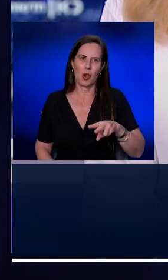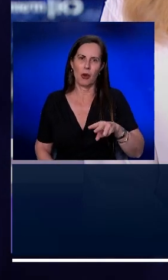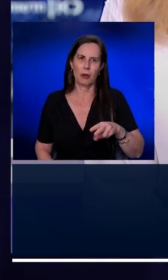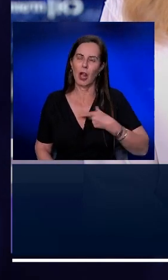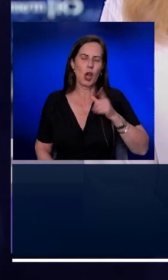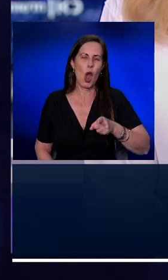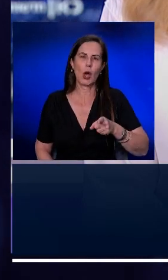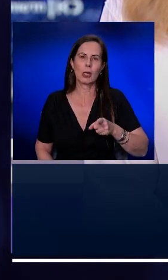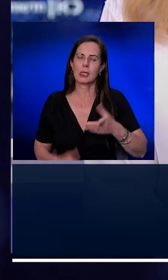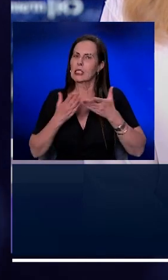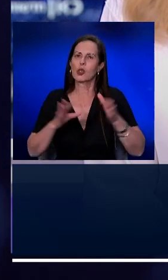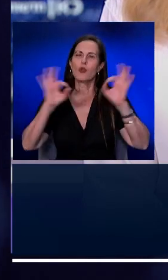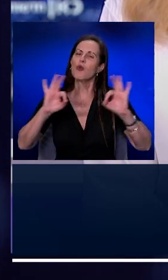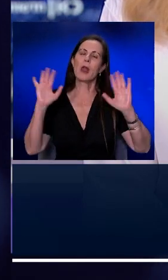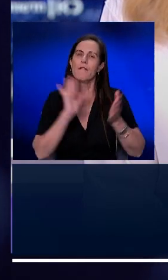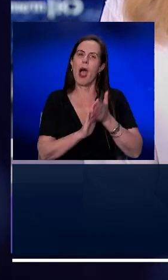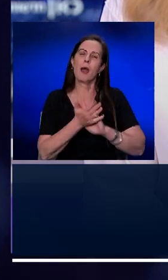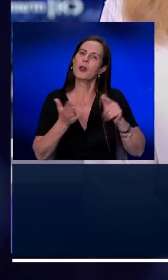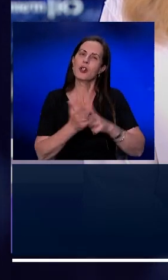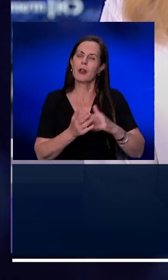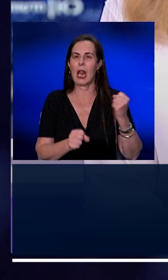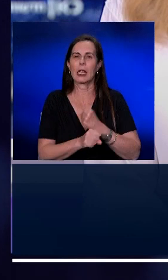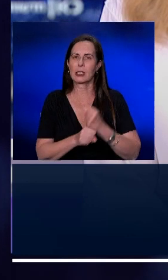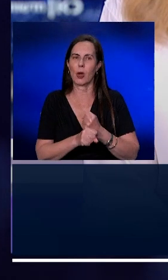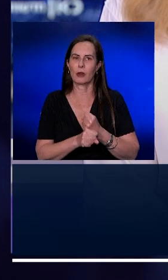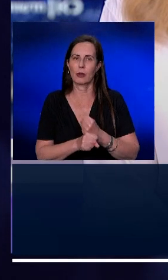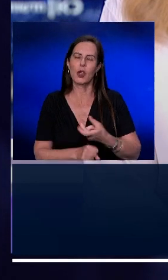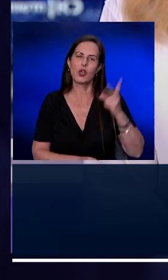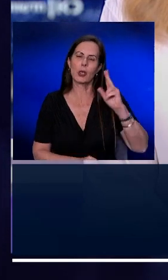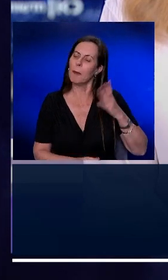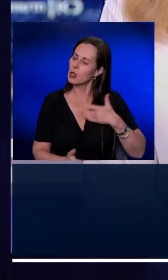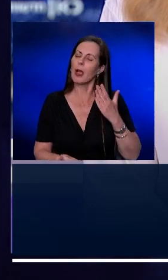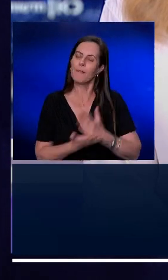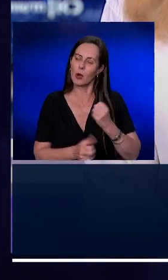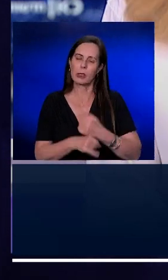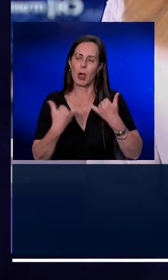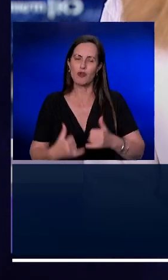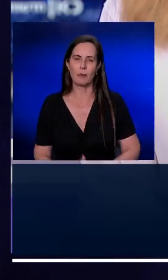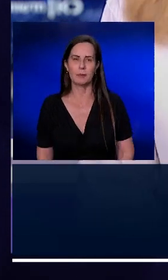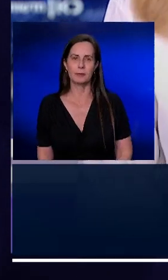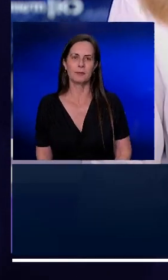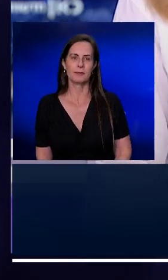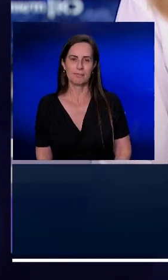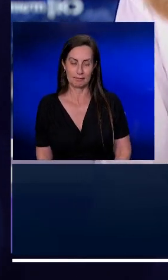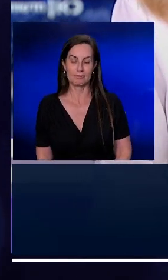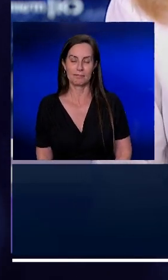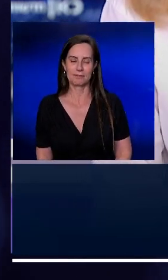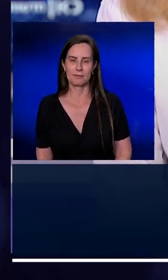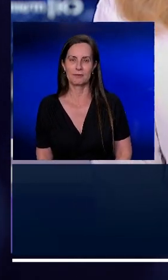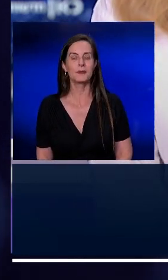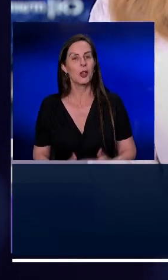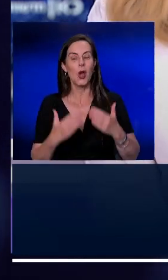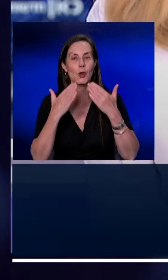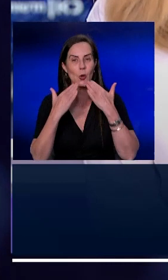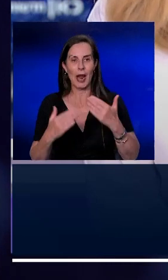צריך סיוע מאף אחד בשביל לעשות יותר ממה שאנחנו עושים. אוקיי. אני מודה לך על